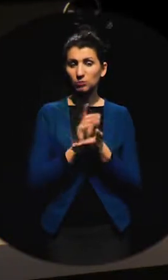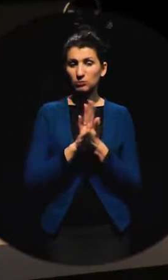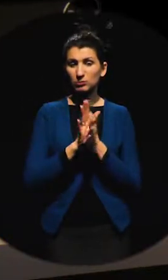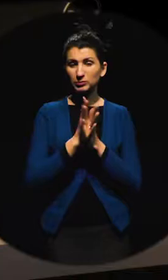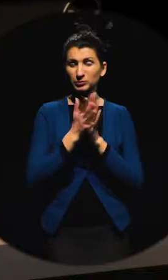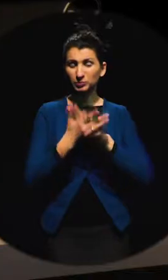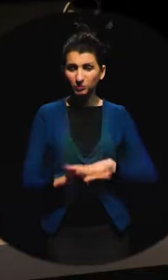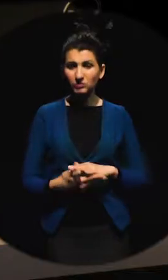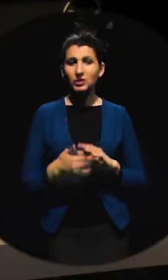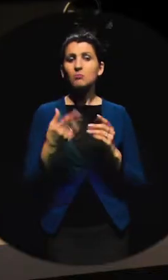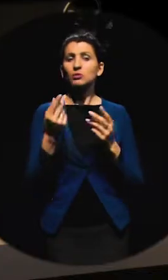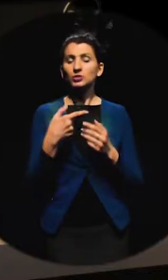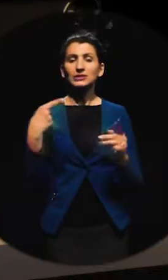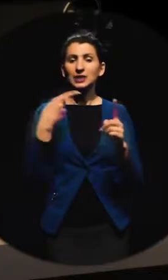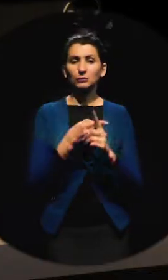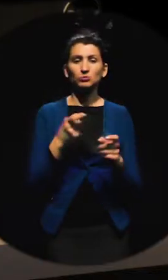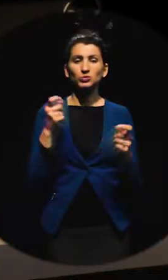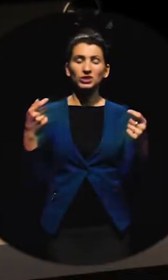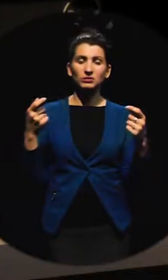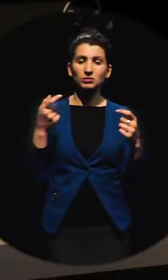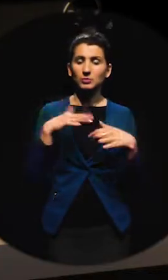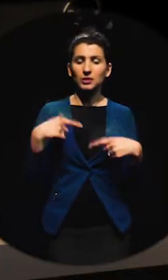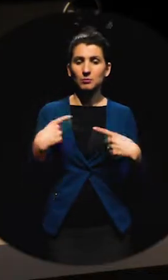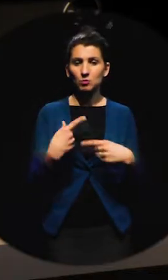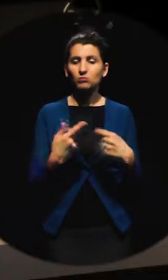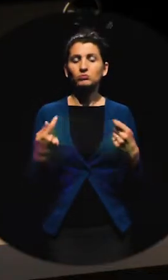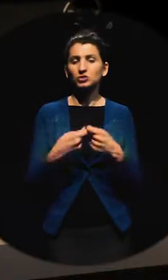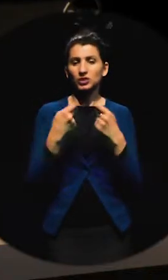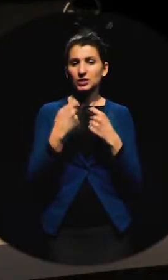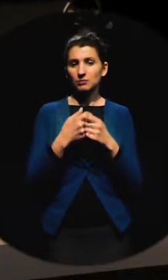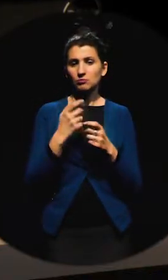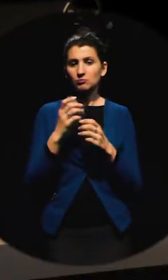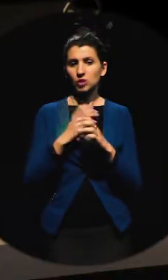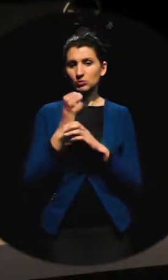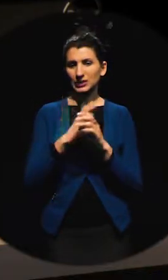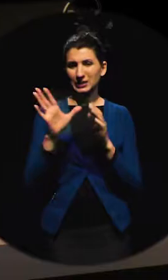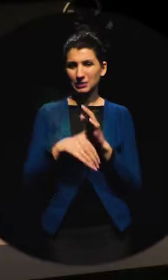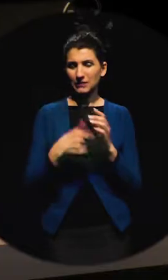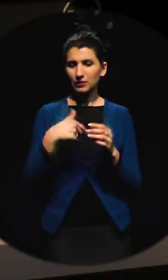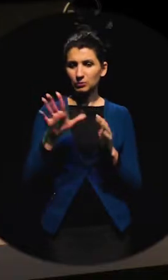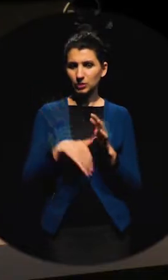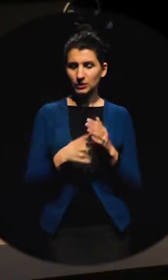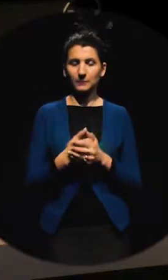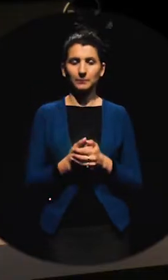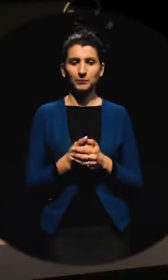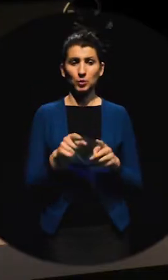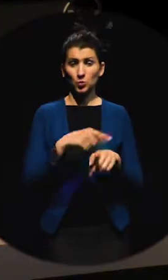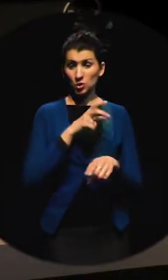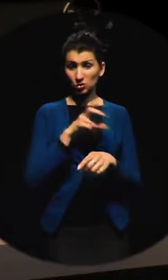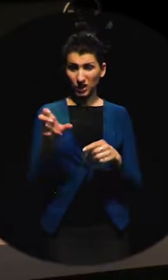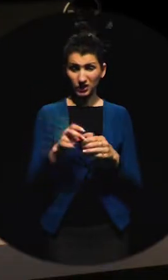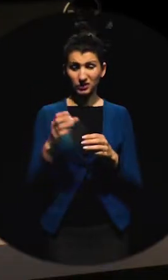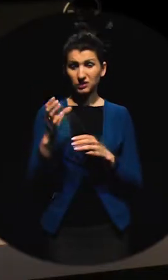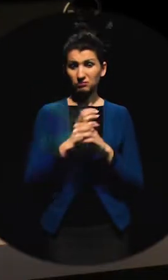celu przeciwdziałania zakłócania działania komunikacji miejskiej w naszym mieście. Od dłuższego czasu komunikacja miejska